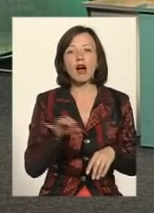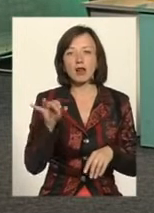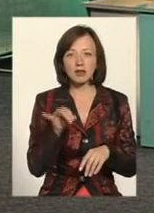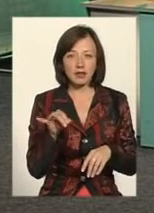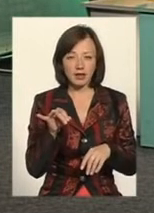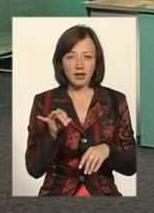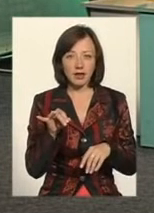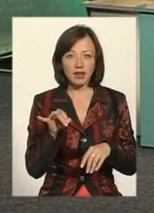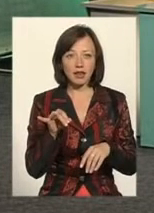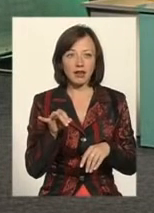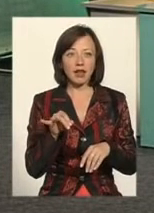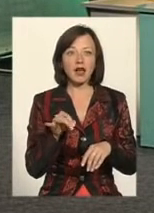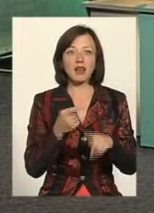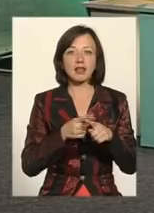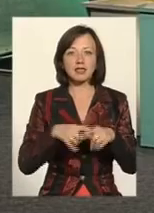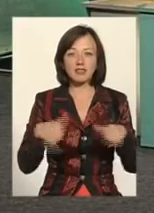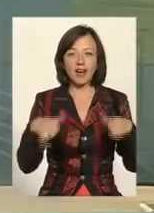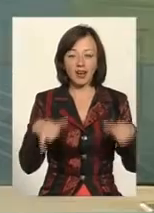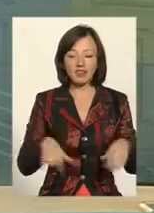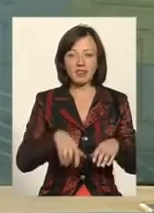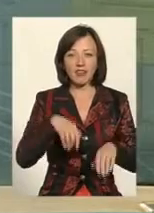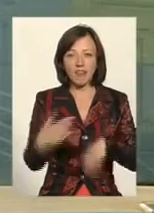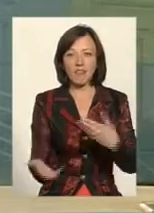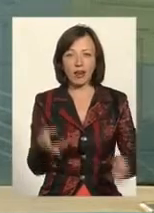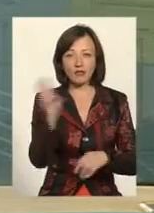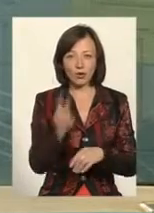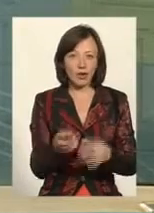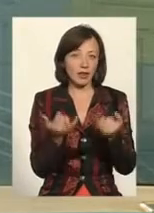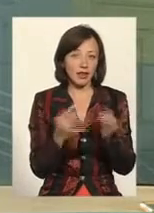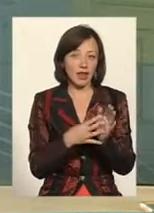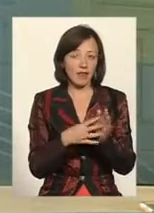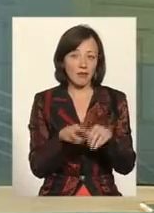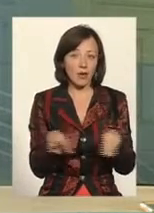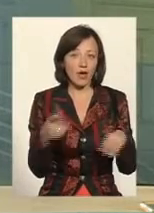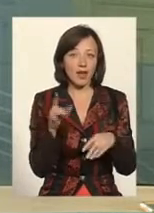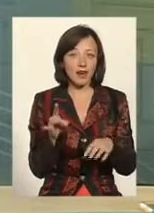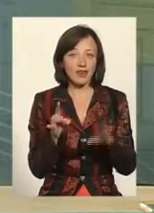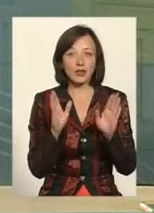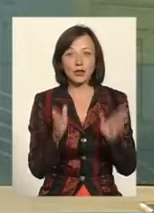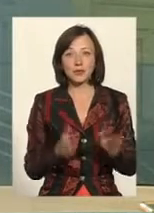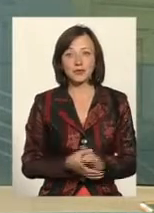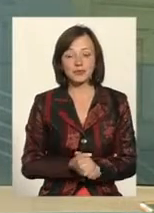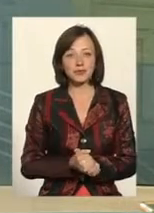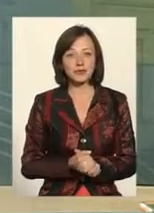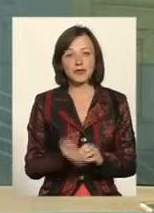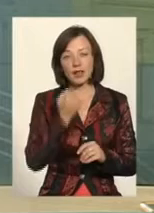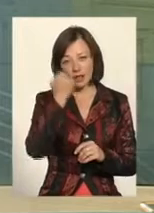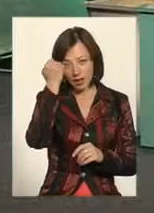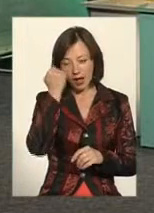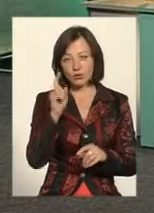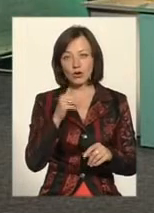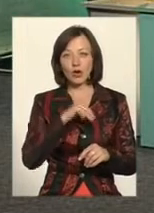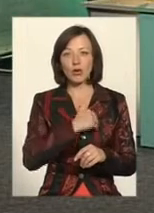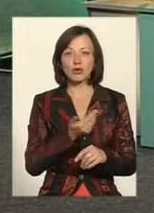валіт вивалювалися долари. А тепер ми дякуємо всього лише 9 мільйонів гривень. І то не... Ми дякуємо. Дякую. Знаєте, що я